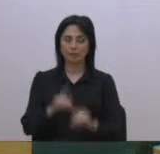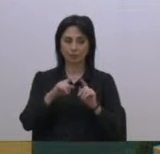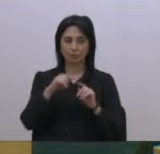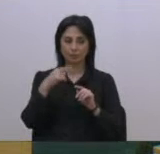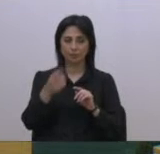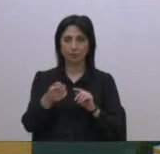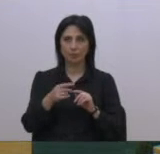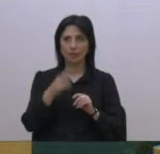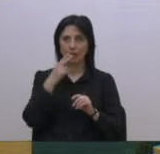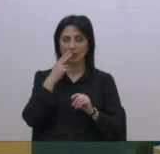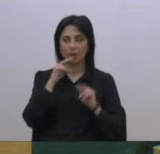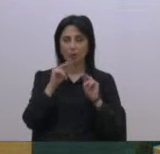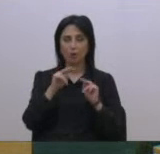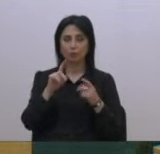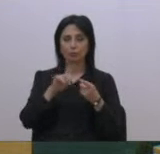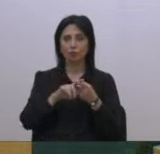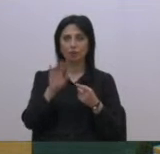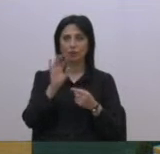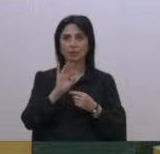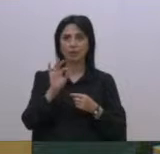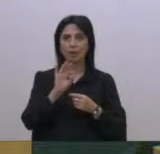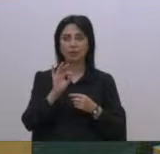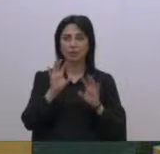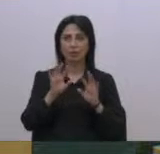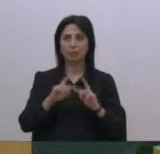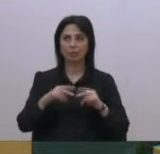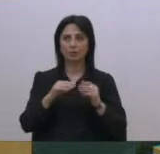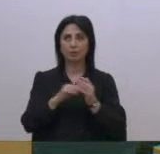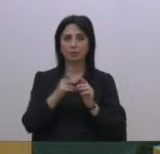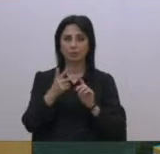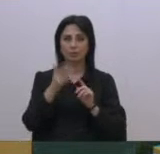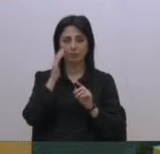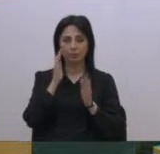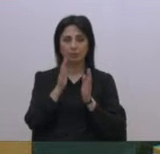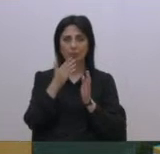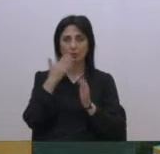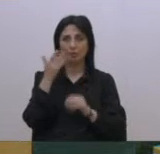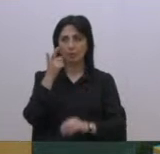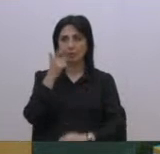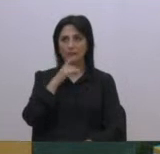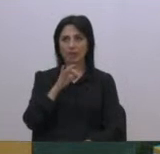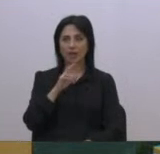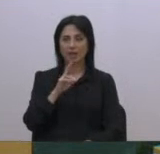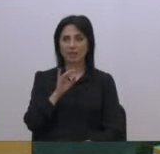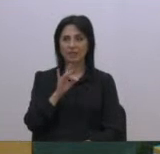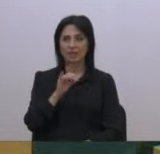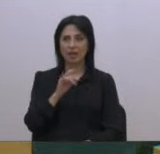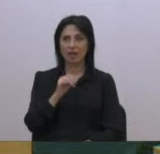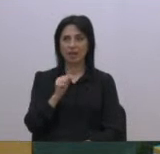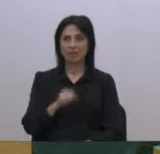შემდეგი თამბაქოს კონტროლის შესახებ კანონში ცვლილება მესამე მოსმენით მოხსენებული ბატონი ირაკლი კეცხავია.